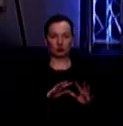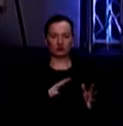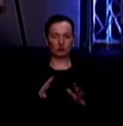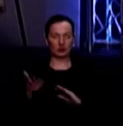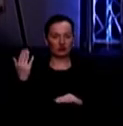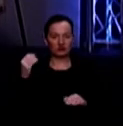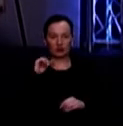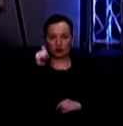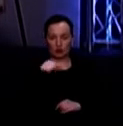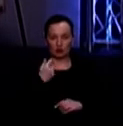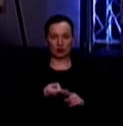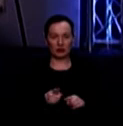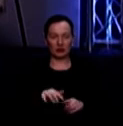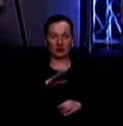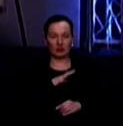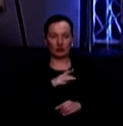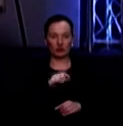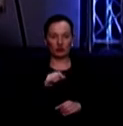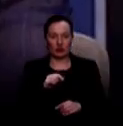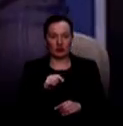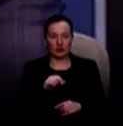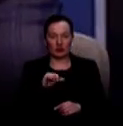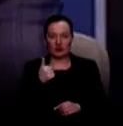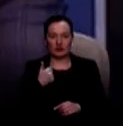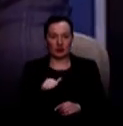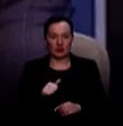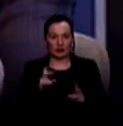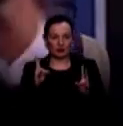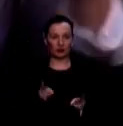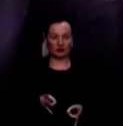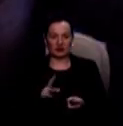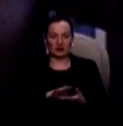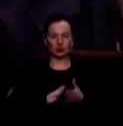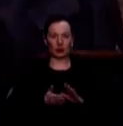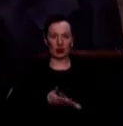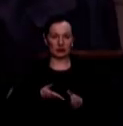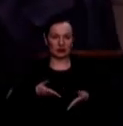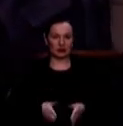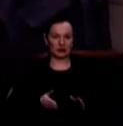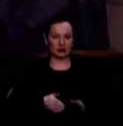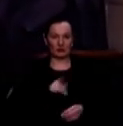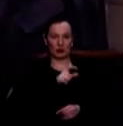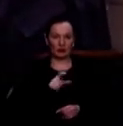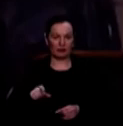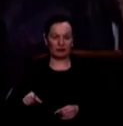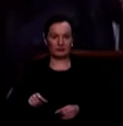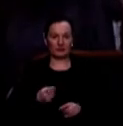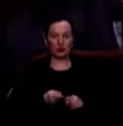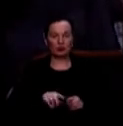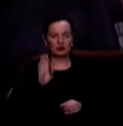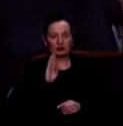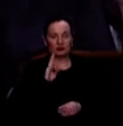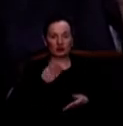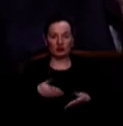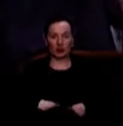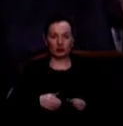була найгірша, найкатастрофічніша ситуація з демографією. І оці дівчата, які народжені тоді, зараз вони